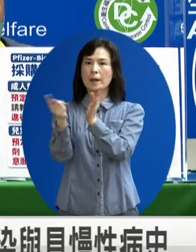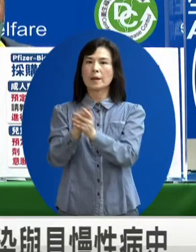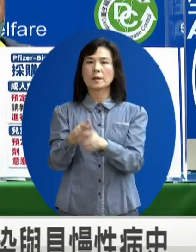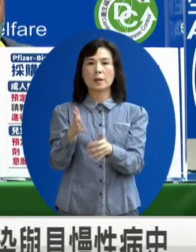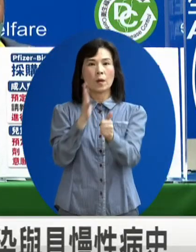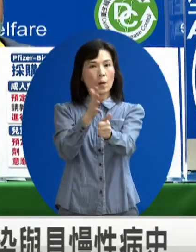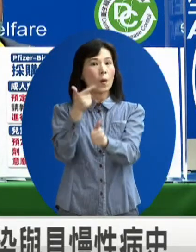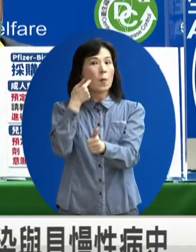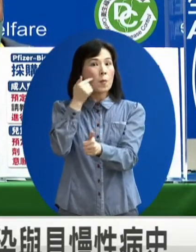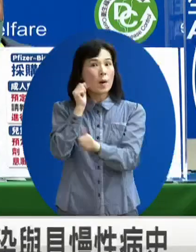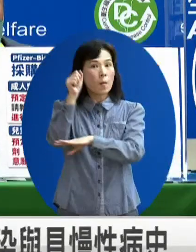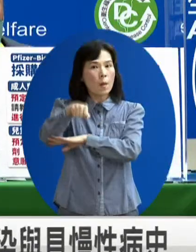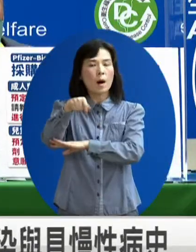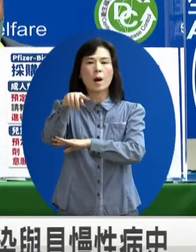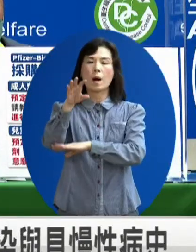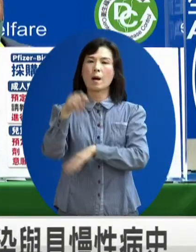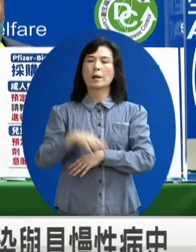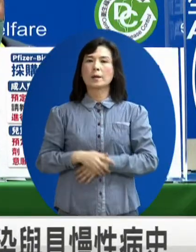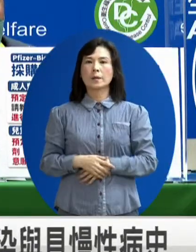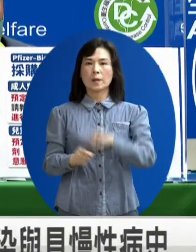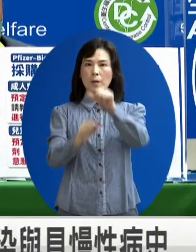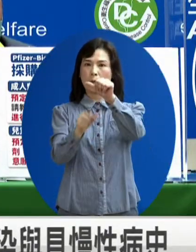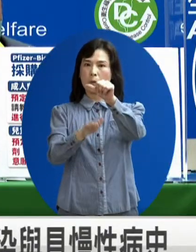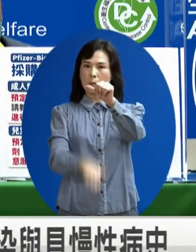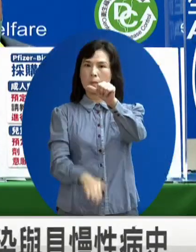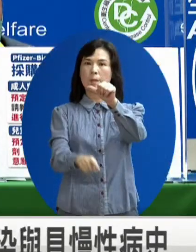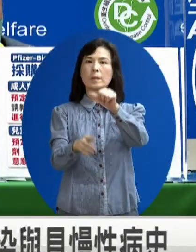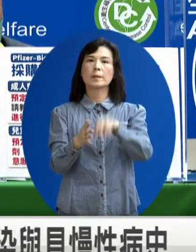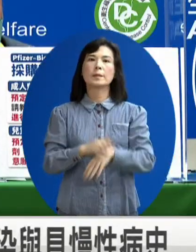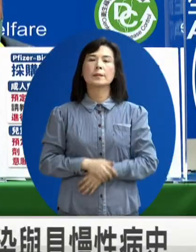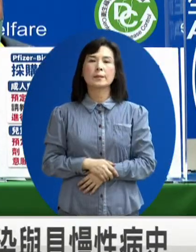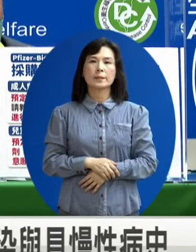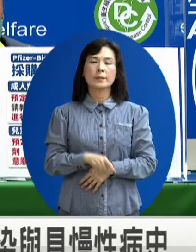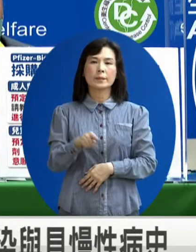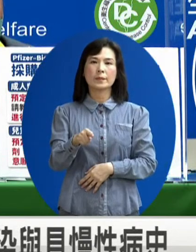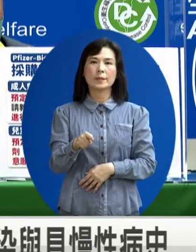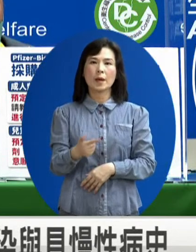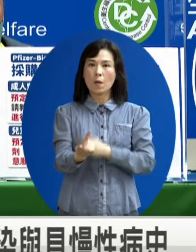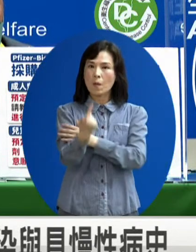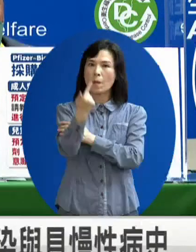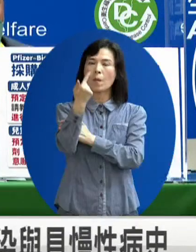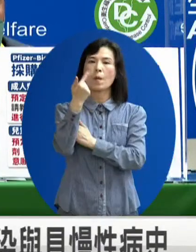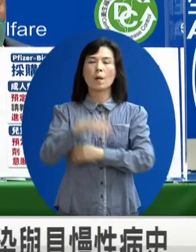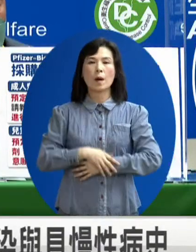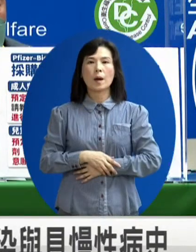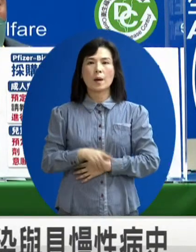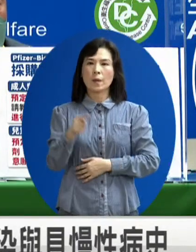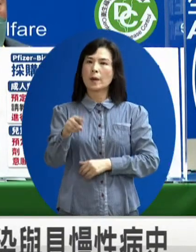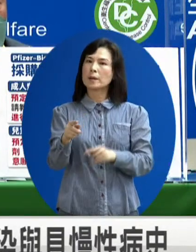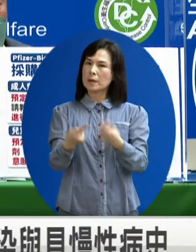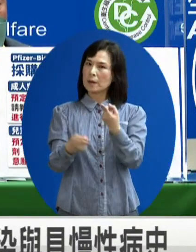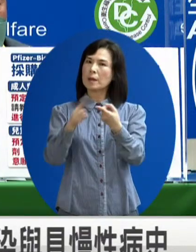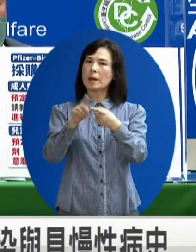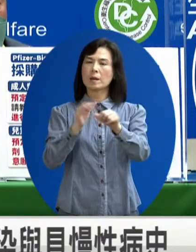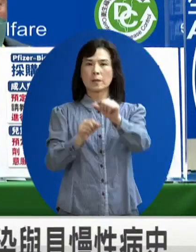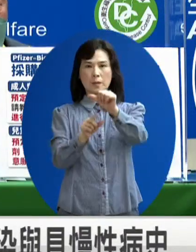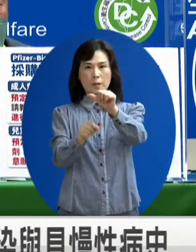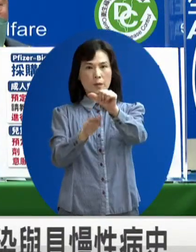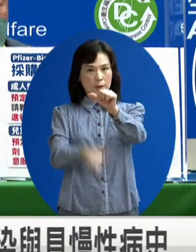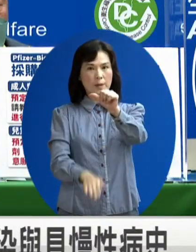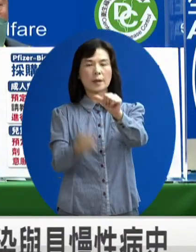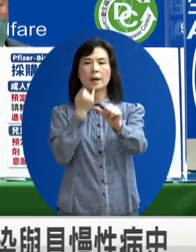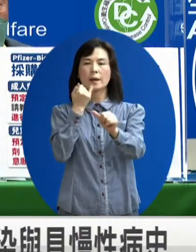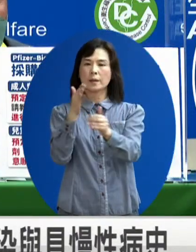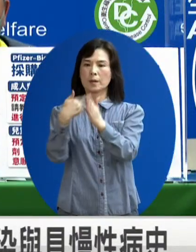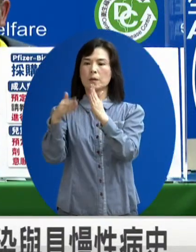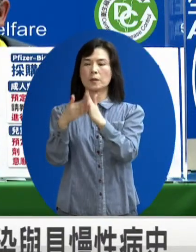调查。那预计5月下旬但我们时间能够尽量快，不过应该是在5月下旬就可以进行校